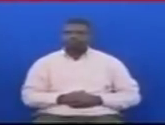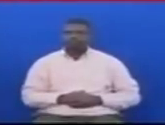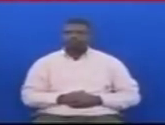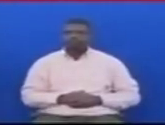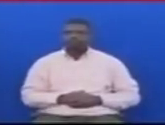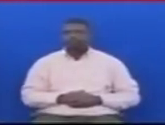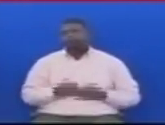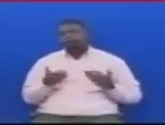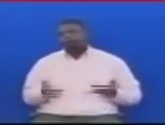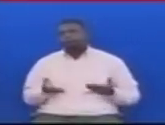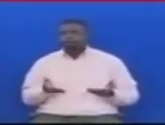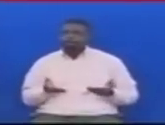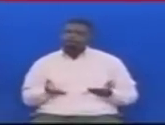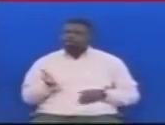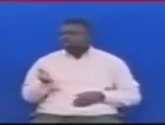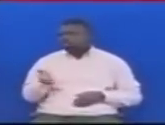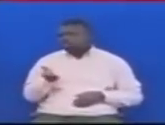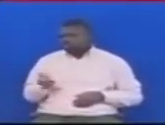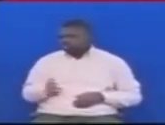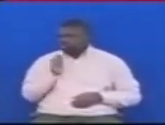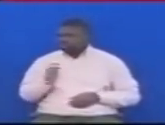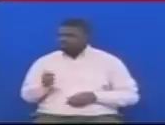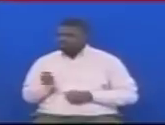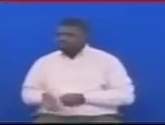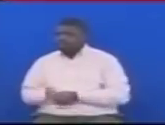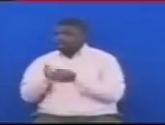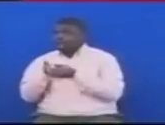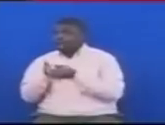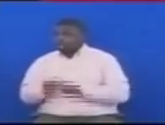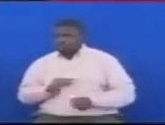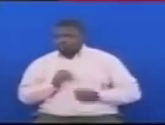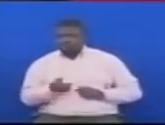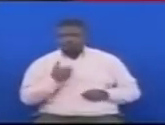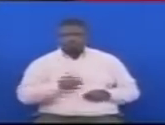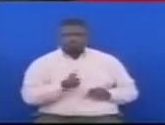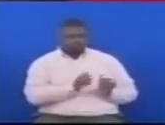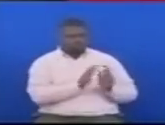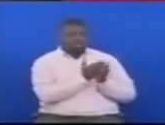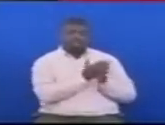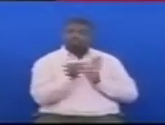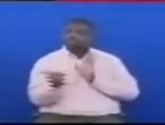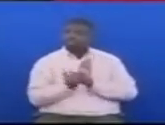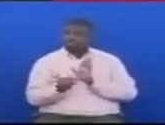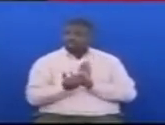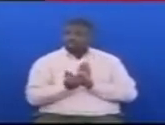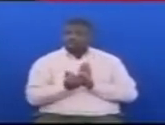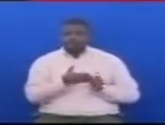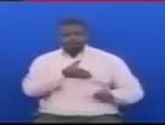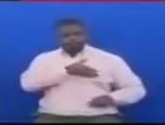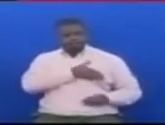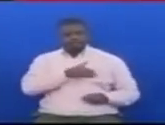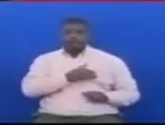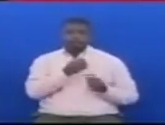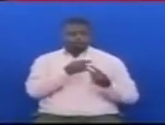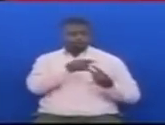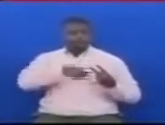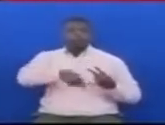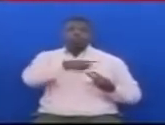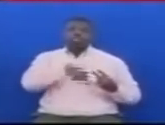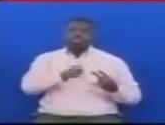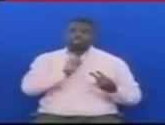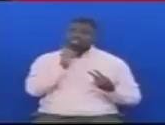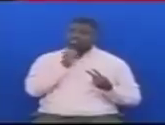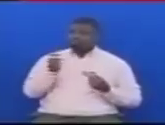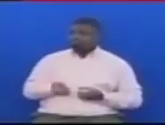Mheshimiwa naibu spika, kwa niaba ya mheshimiwa waziri wa Katiba na Sheria, napenda kujibu maswali mawili ya mheshimiwa Elias Hassan